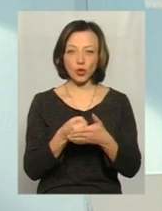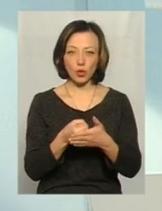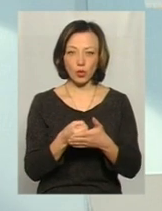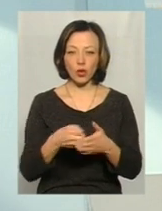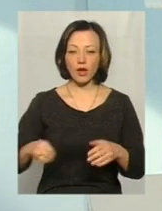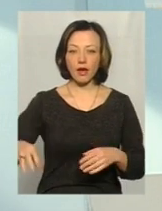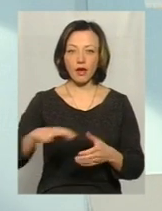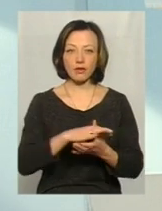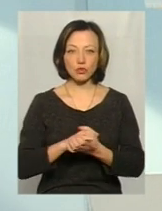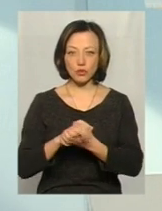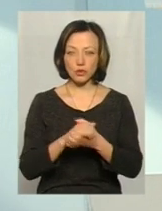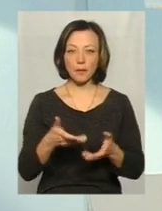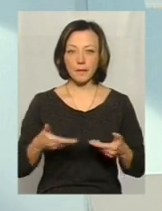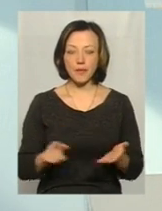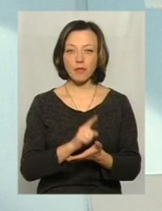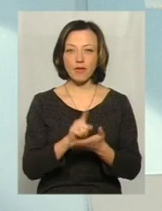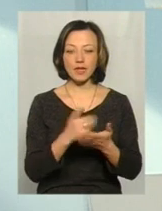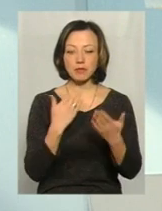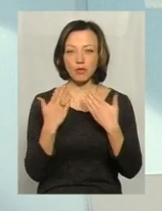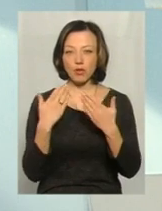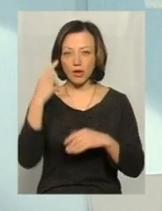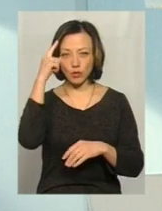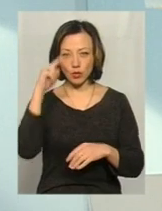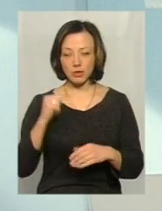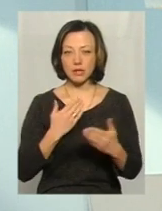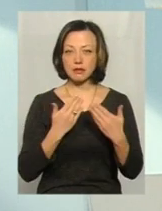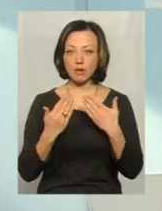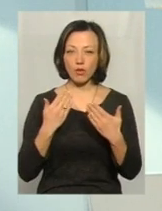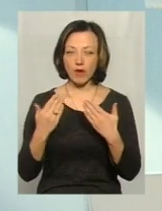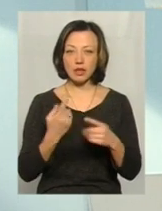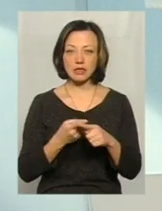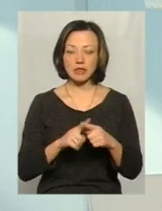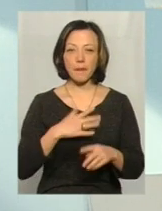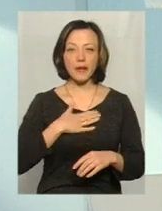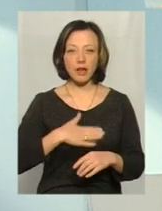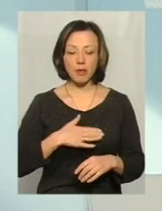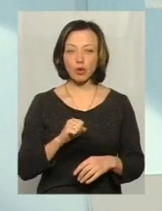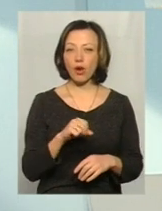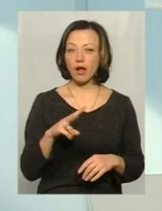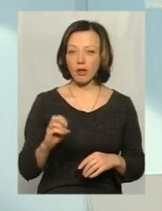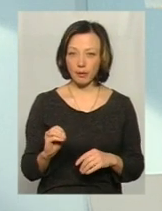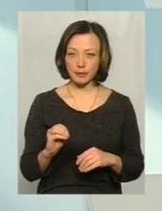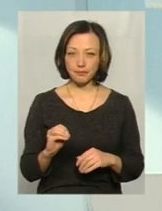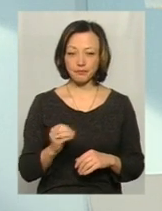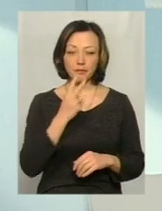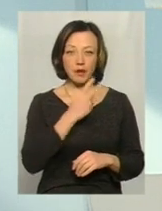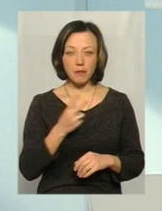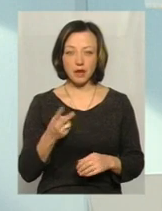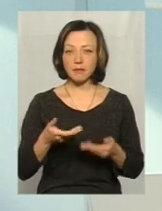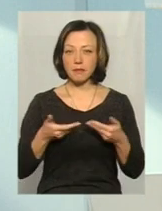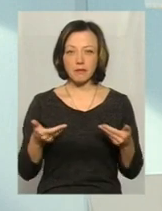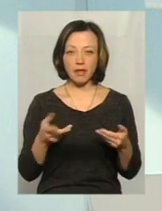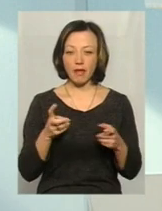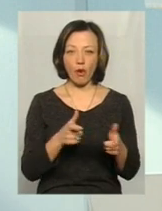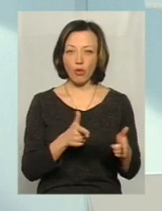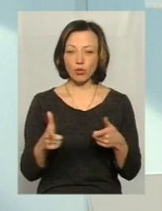в Євросоюзу, ми повинні спілкуватися, вміти спілкуватися. Це дуже приємно, але, бачите, ми, мабуть, не зовсім